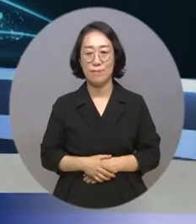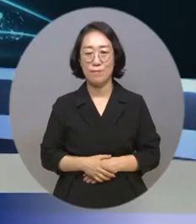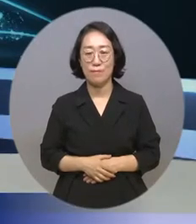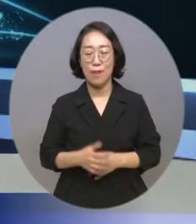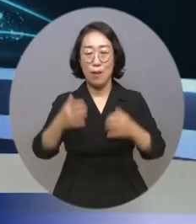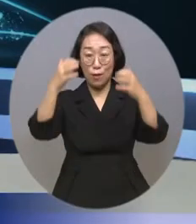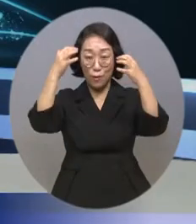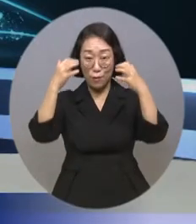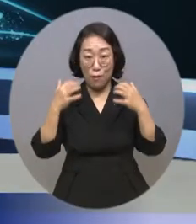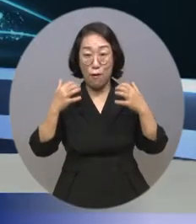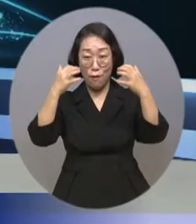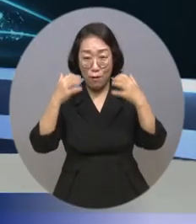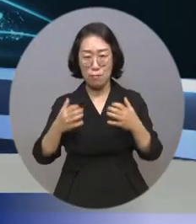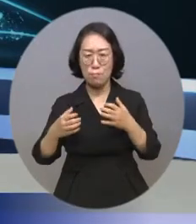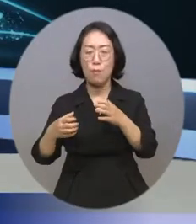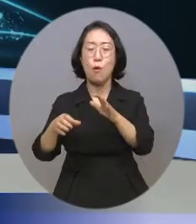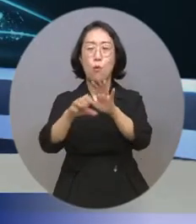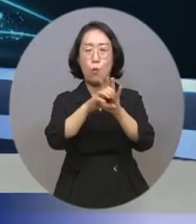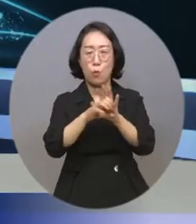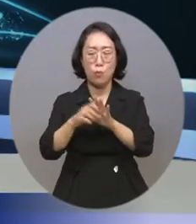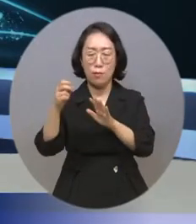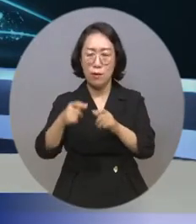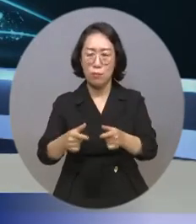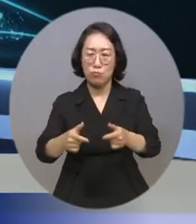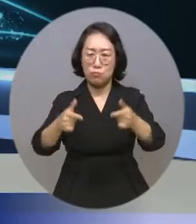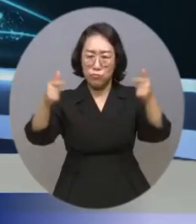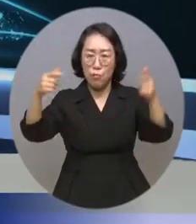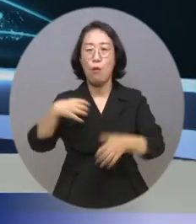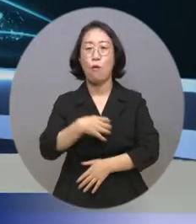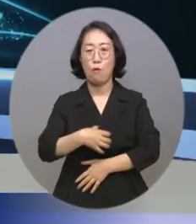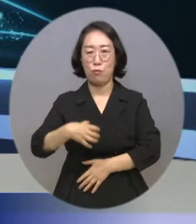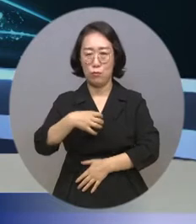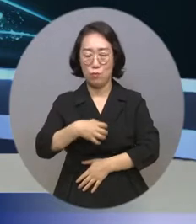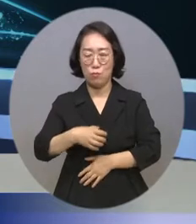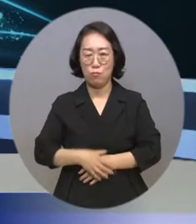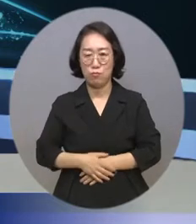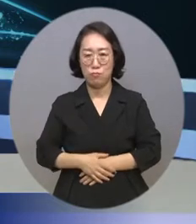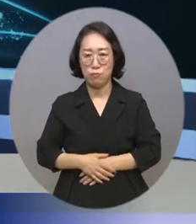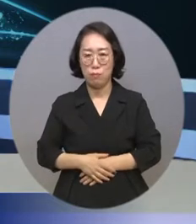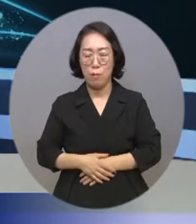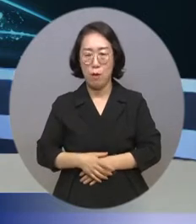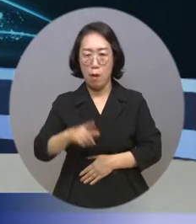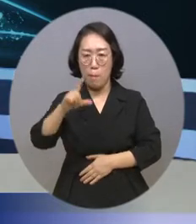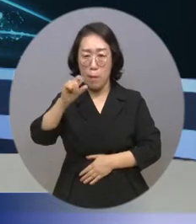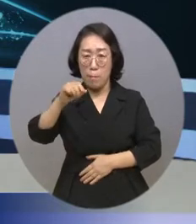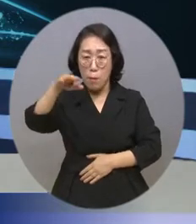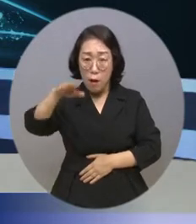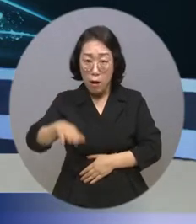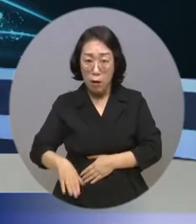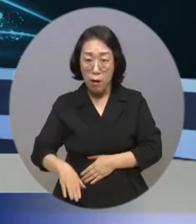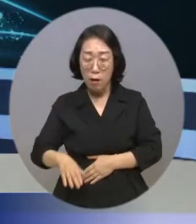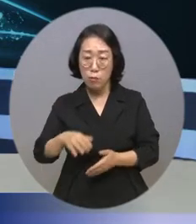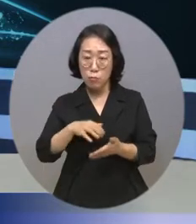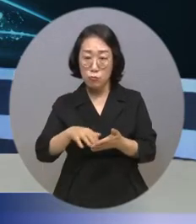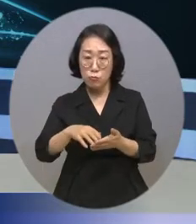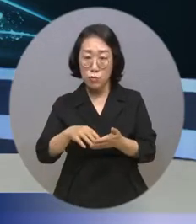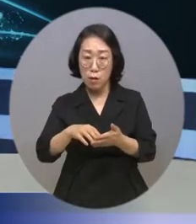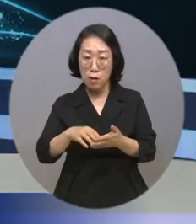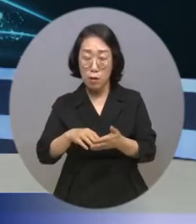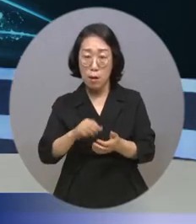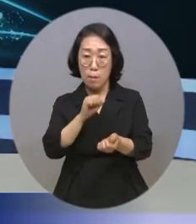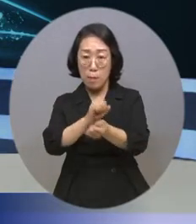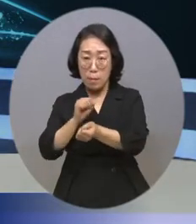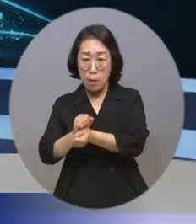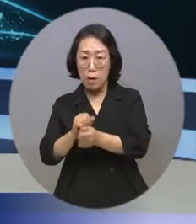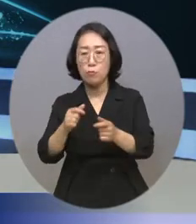여름 휴가철을 앞두고 코로나19 재확산 국면이 이어지고 있습니다. 만 명 아래로 줄어들었던 확진자 수가 다시금